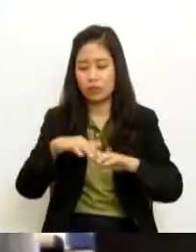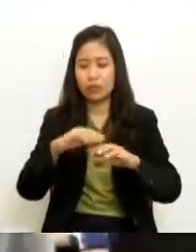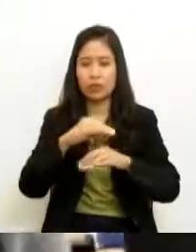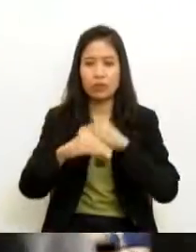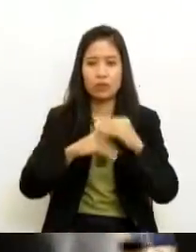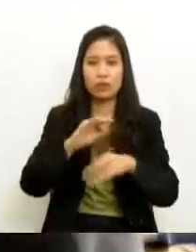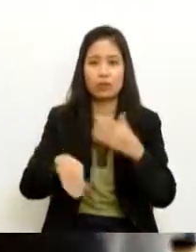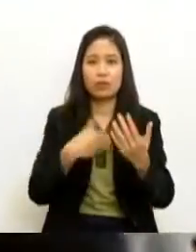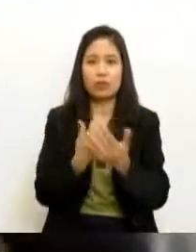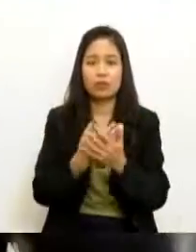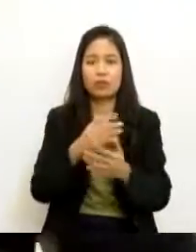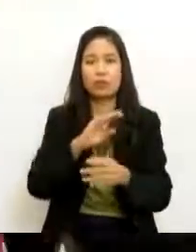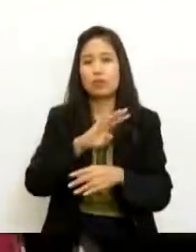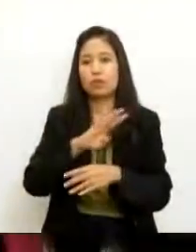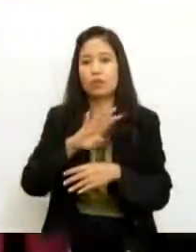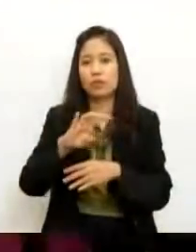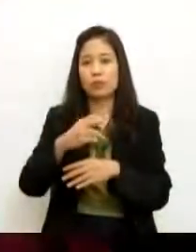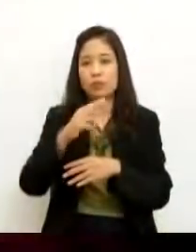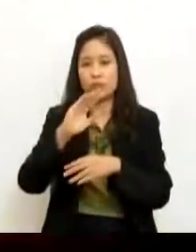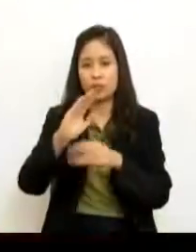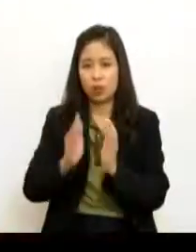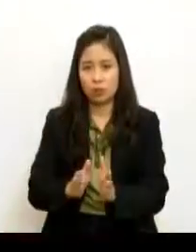า 40,000 คน